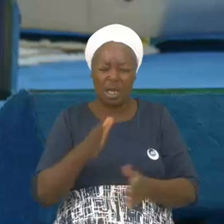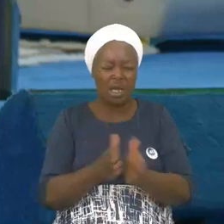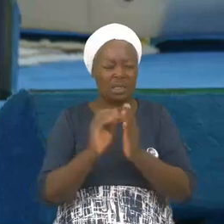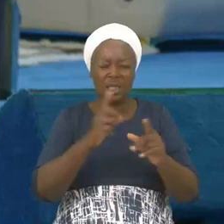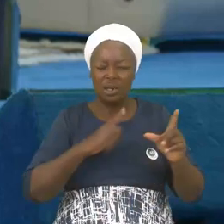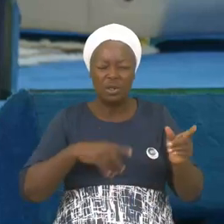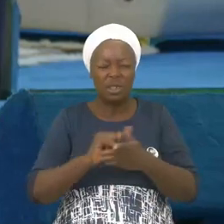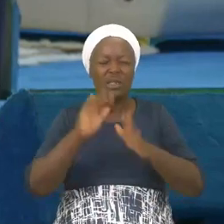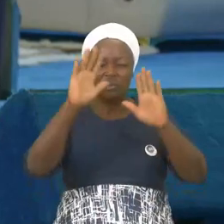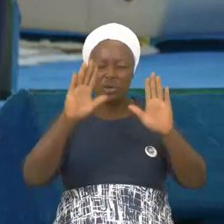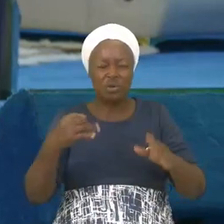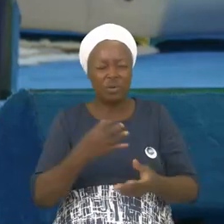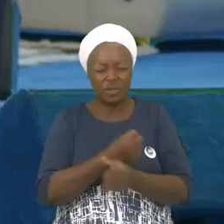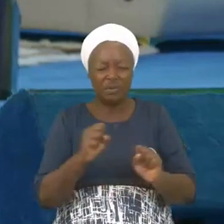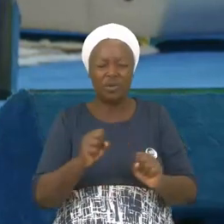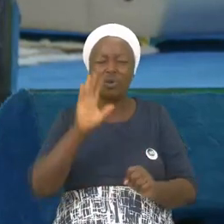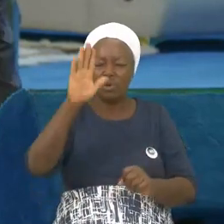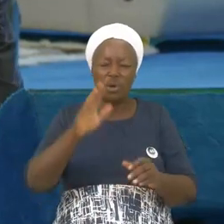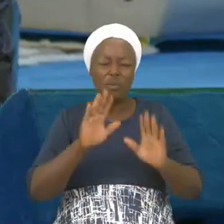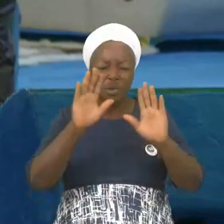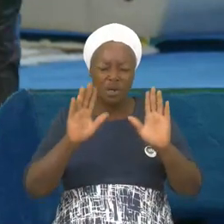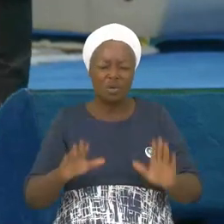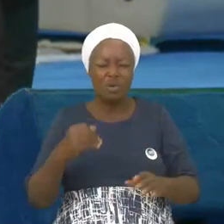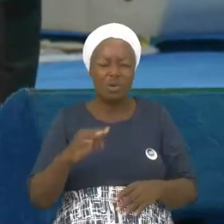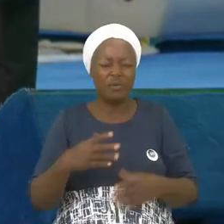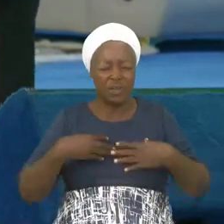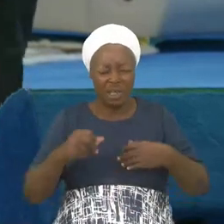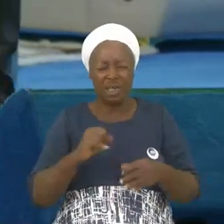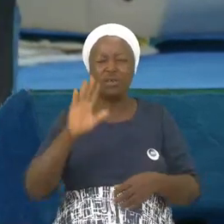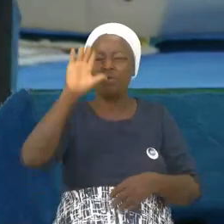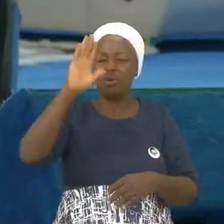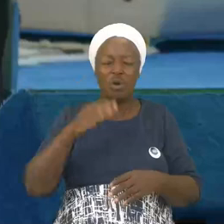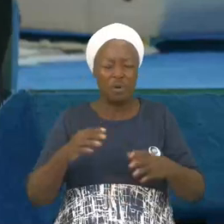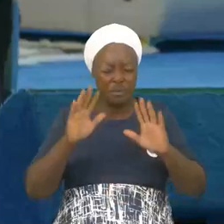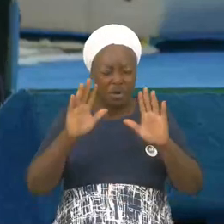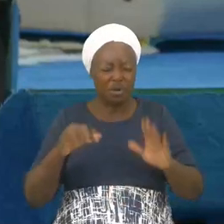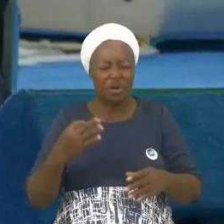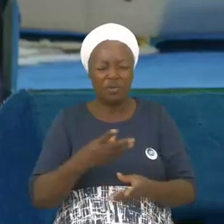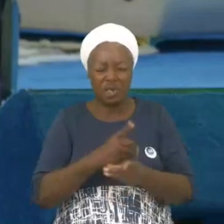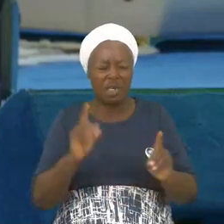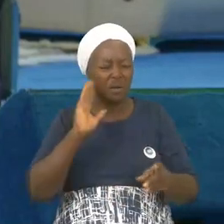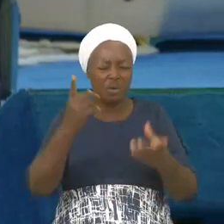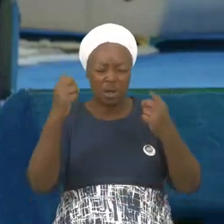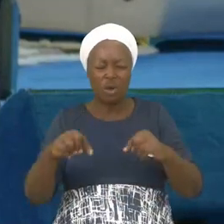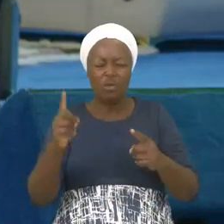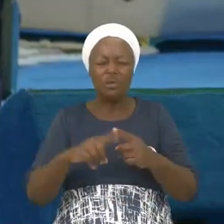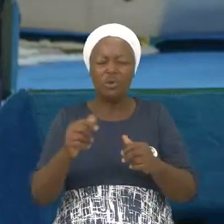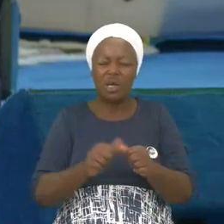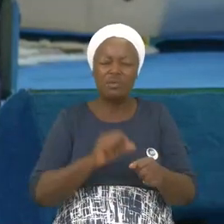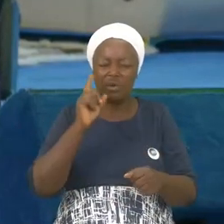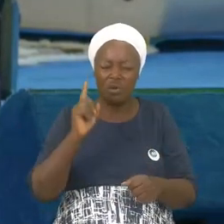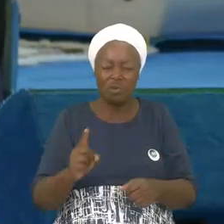nous allons les accomplir et nous demandons, Seigneur, que ton miracle de salut, ton miracle de guérison, ton